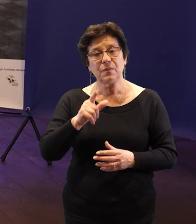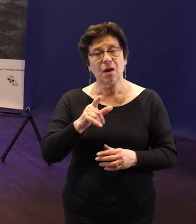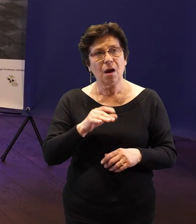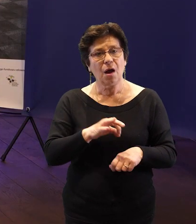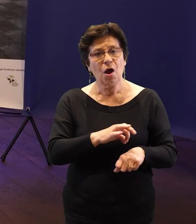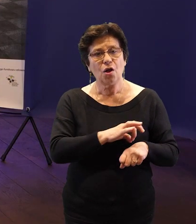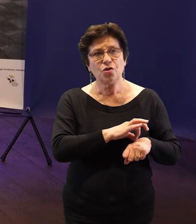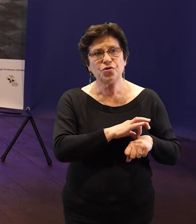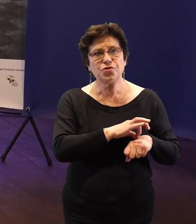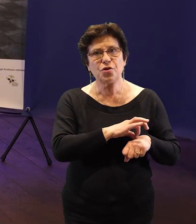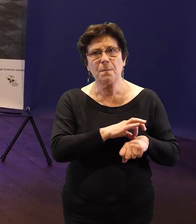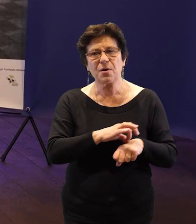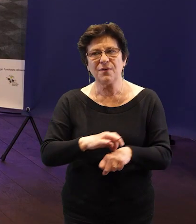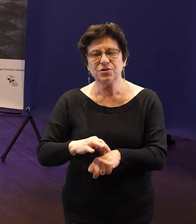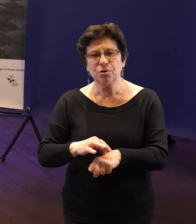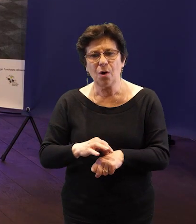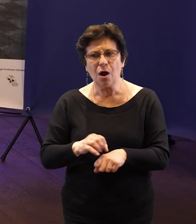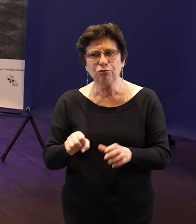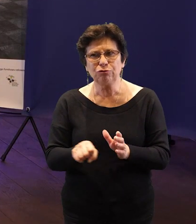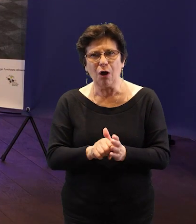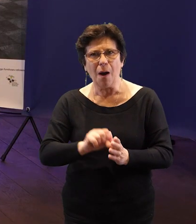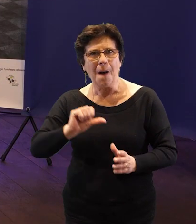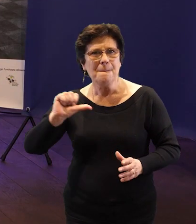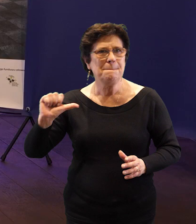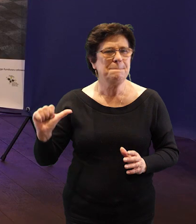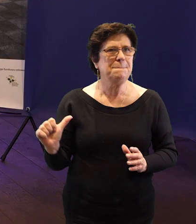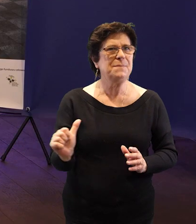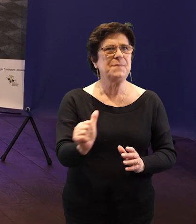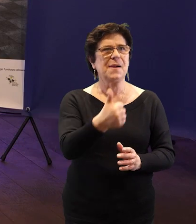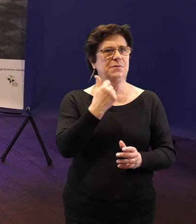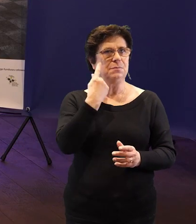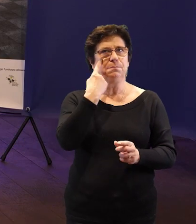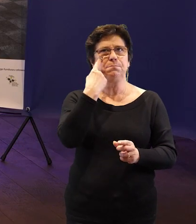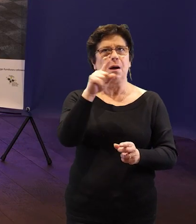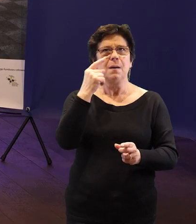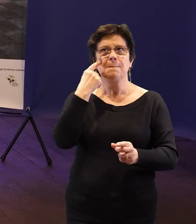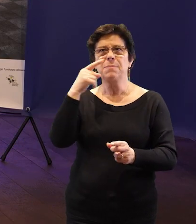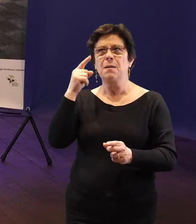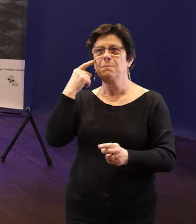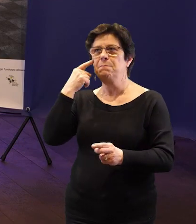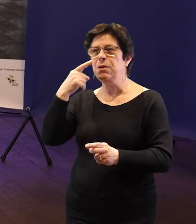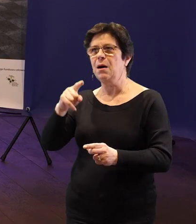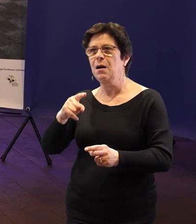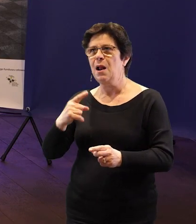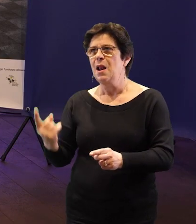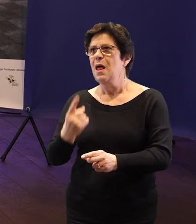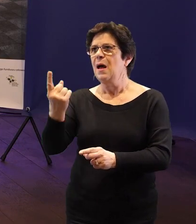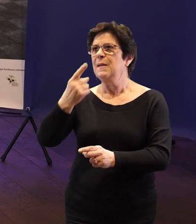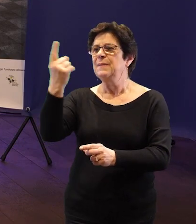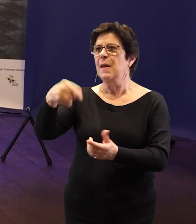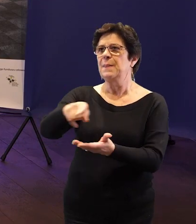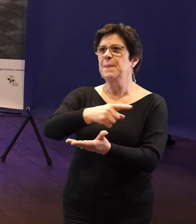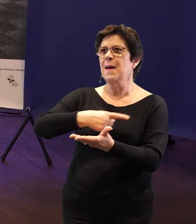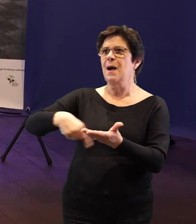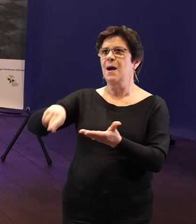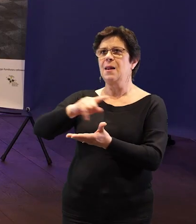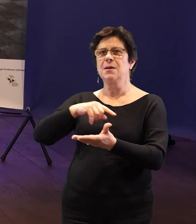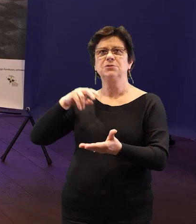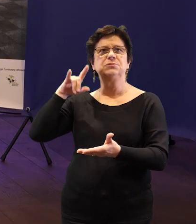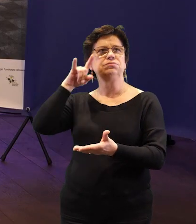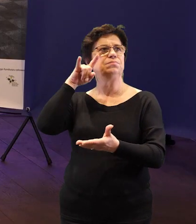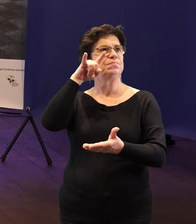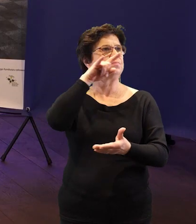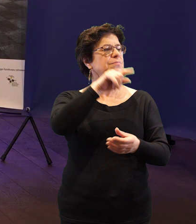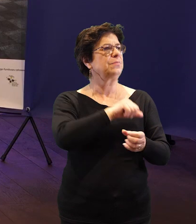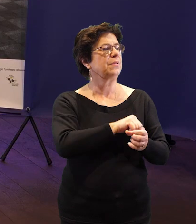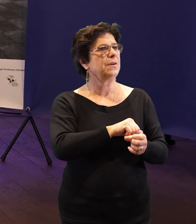do pierwszych raportów na temat UFO, do pierwszych raportów na temat latających talerzy. No, argument też był jak najbardziej logiczny, bo